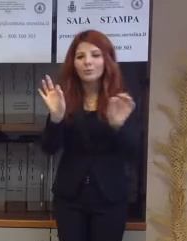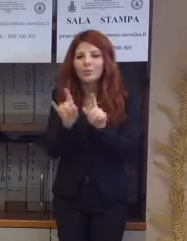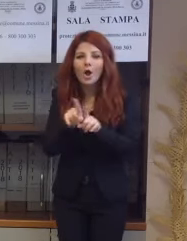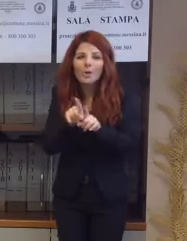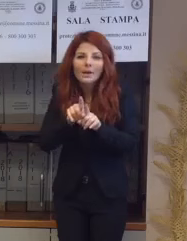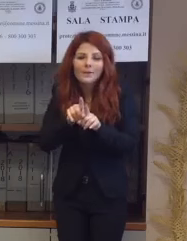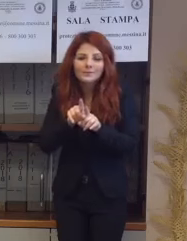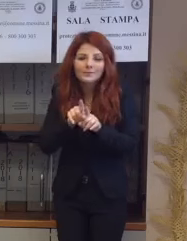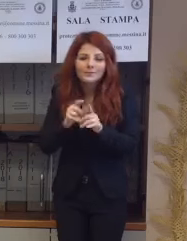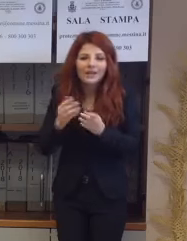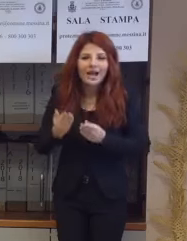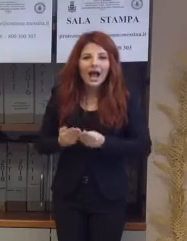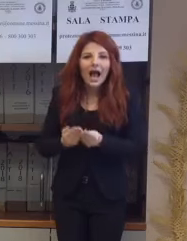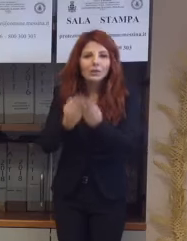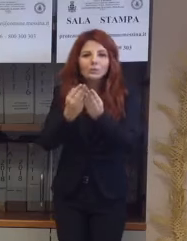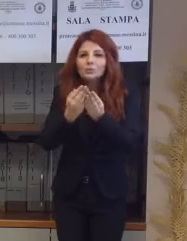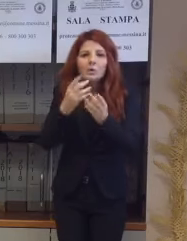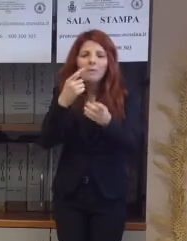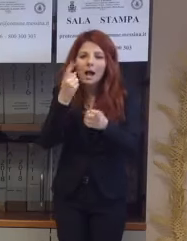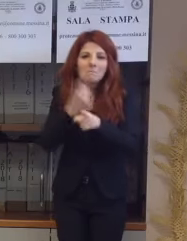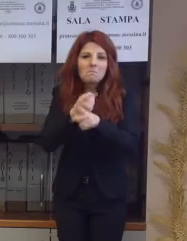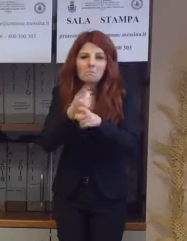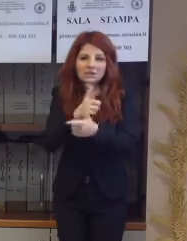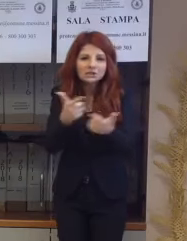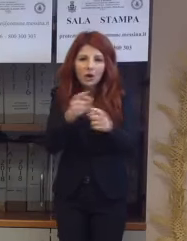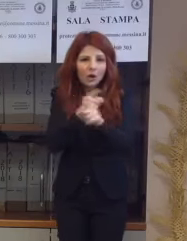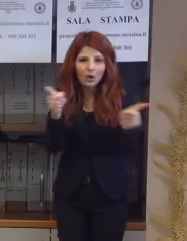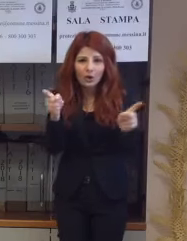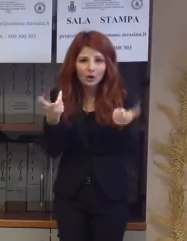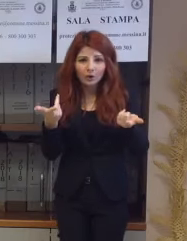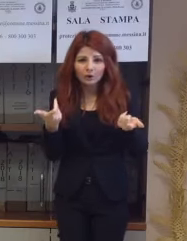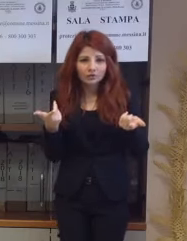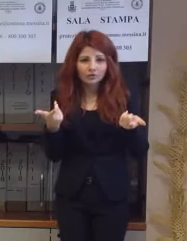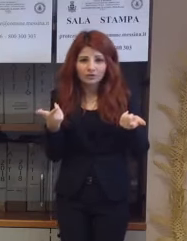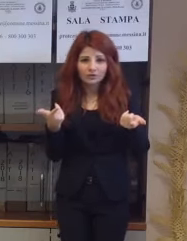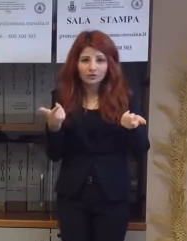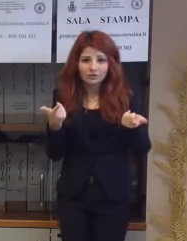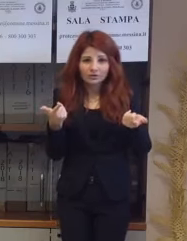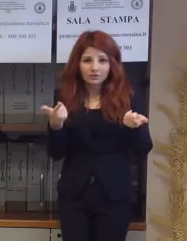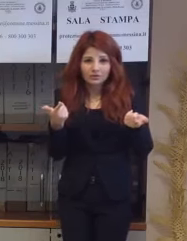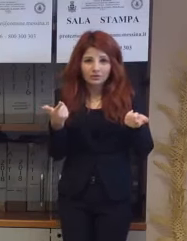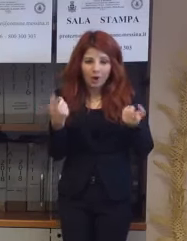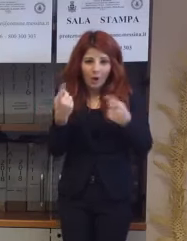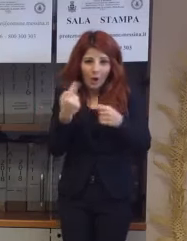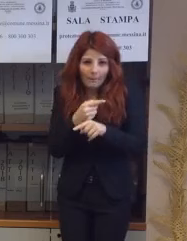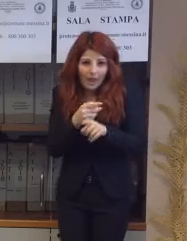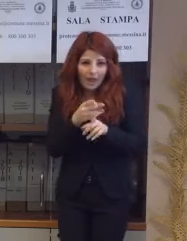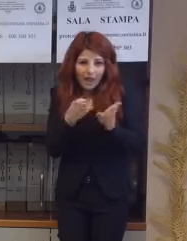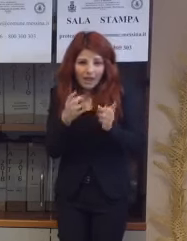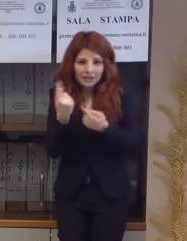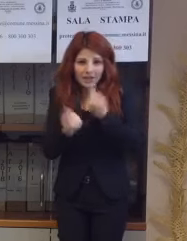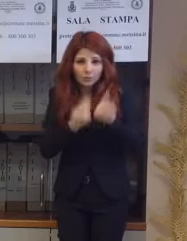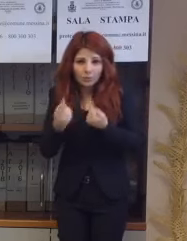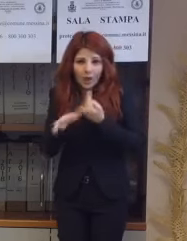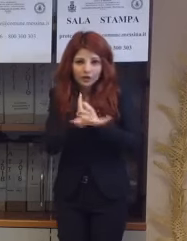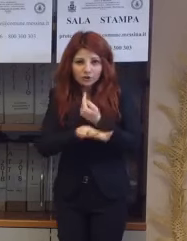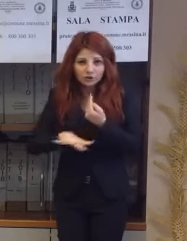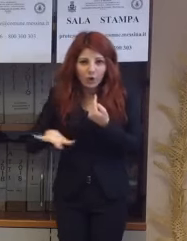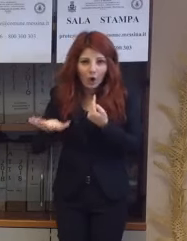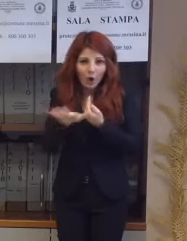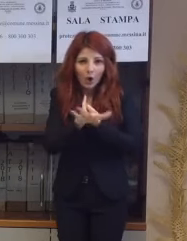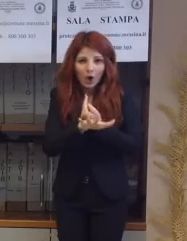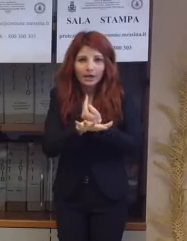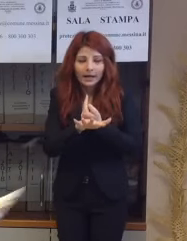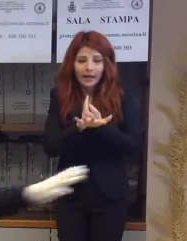gli toccano? Beh, qui tenete conto che non è come la situazione del pollo di Trilussa. Non è che qui se qualcuno mangia un pollo in